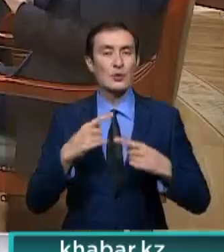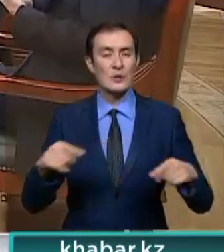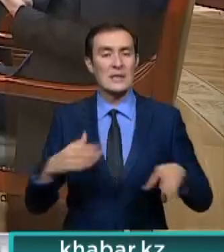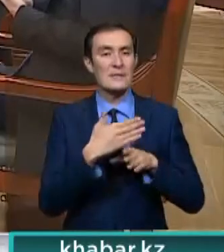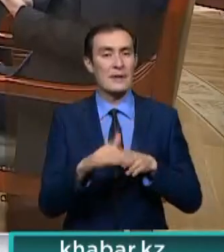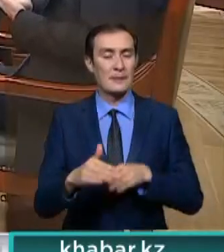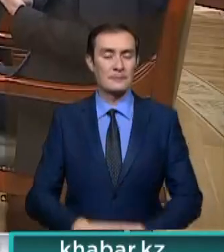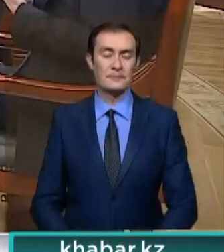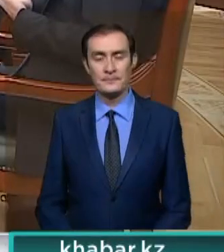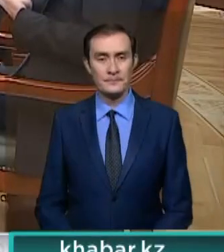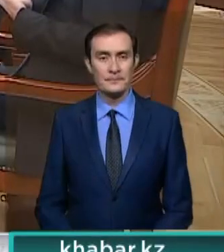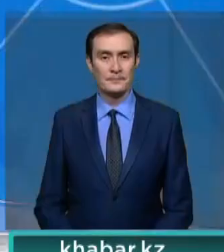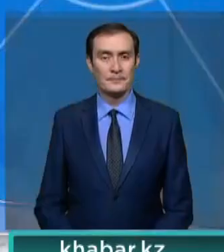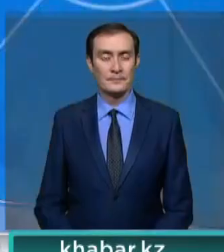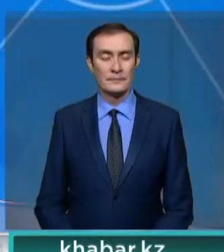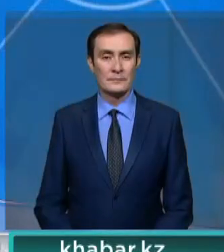других сфер.